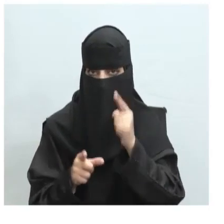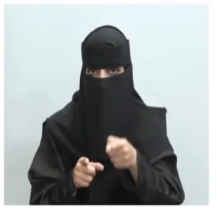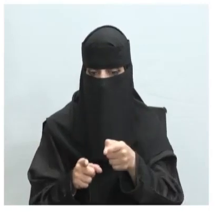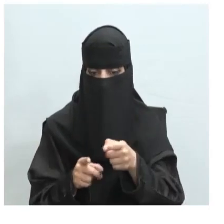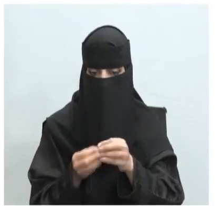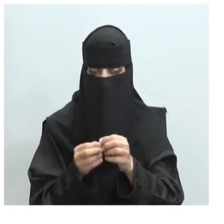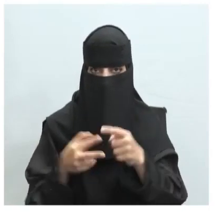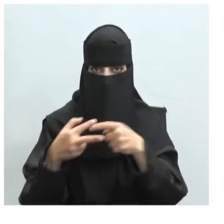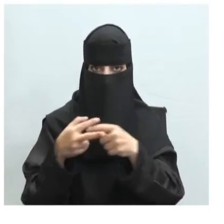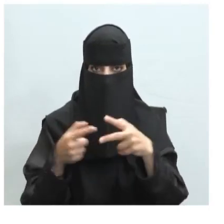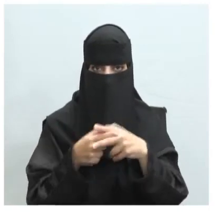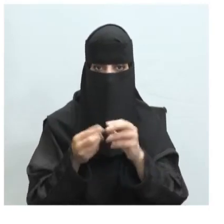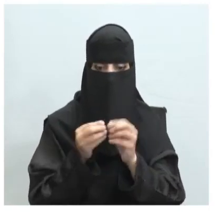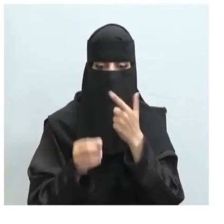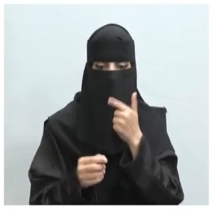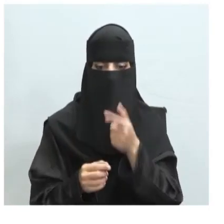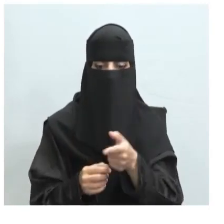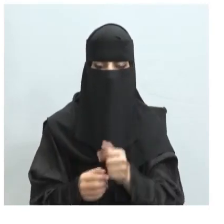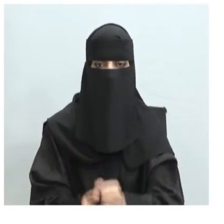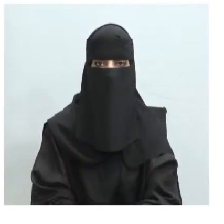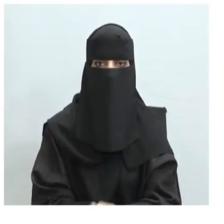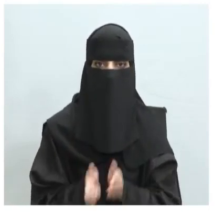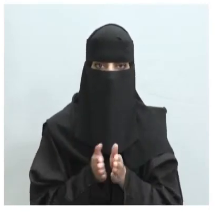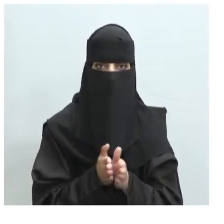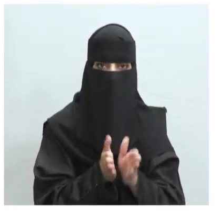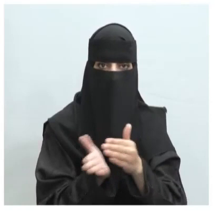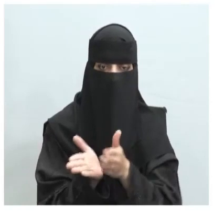بالاسهم باللون الاحمر هذا هو المسار